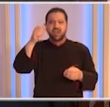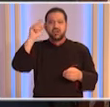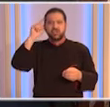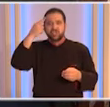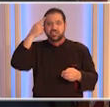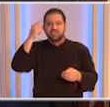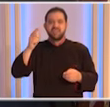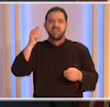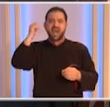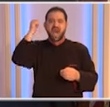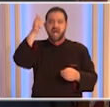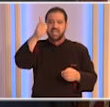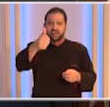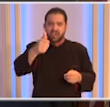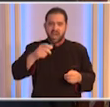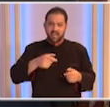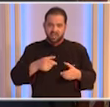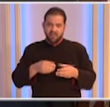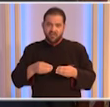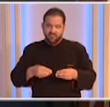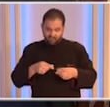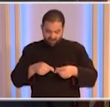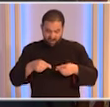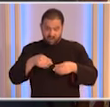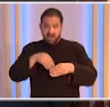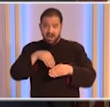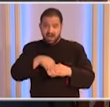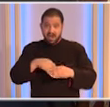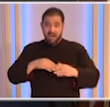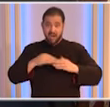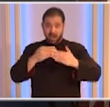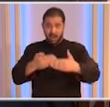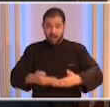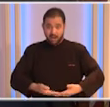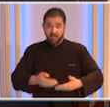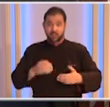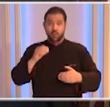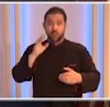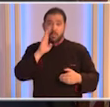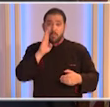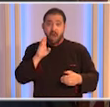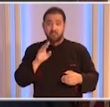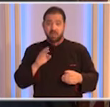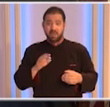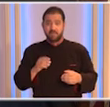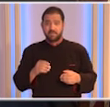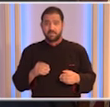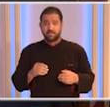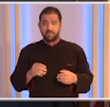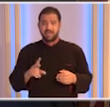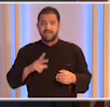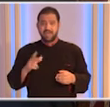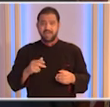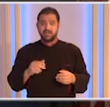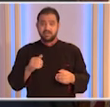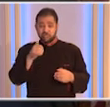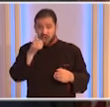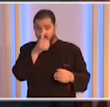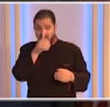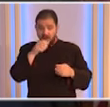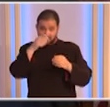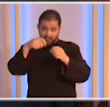Fătul este o persoană umană deplină. Pentru fundamentarea concluziilor sale, a filmat avortul